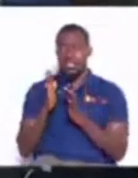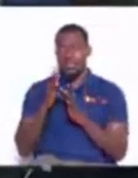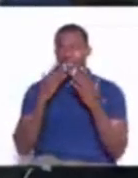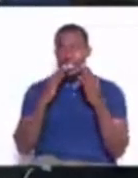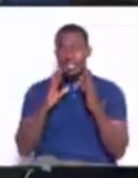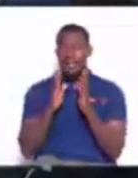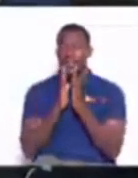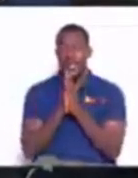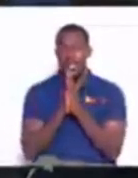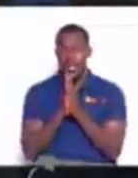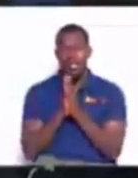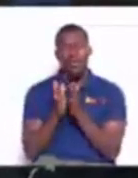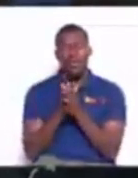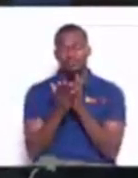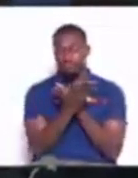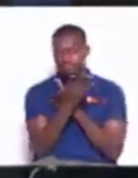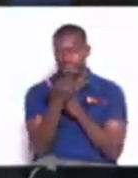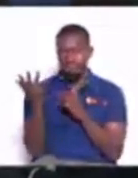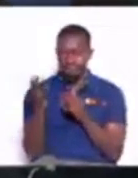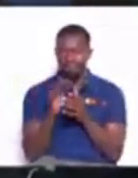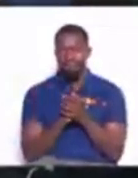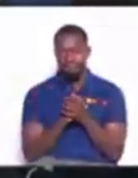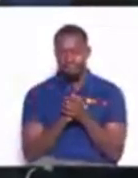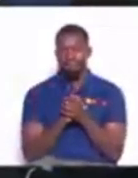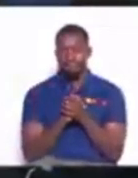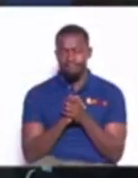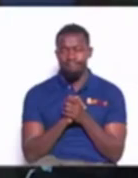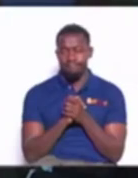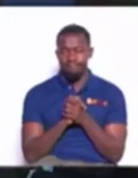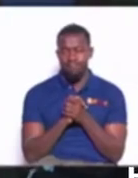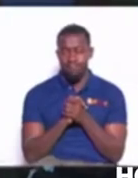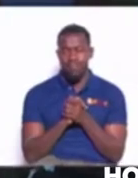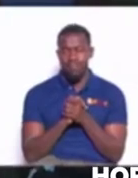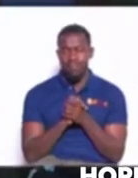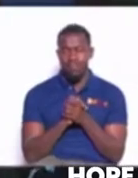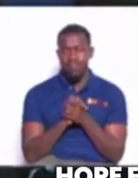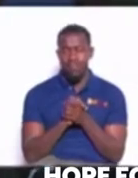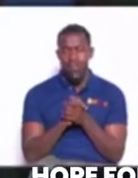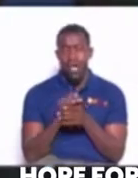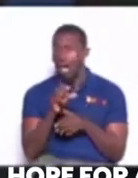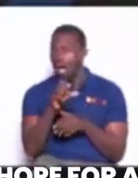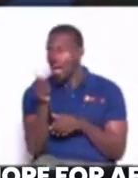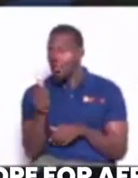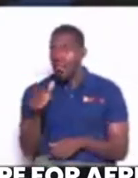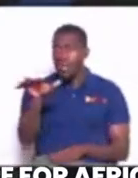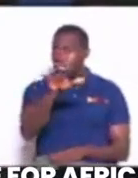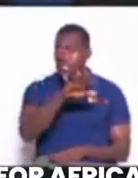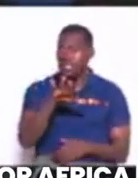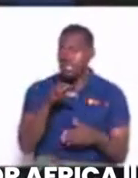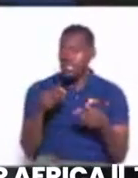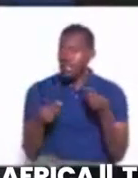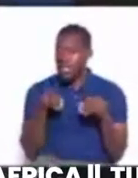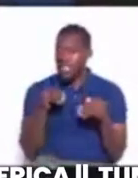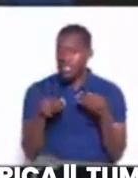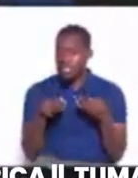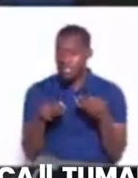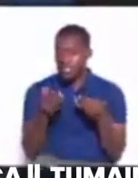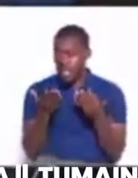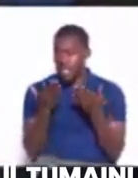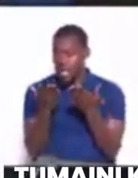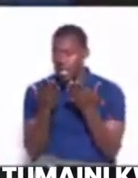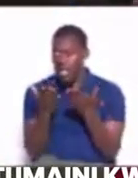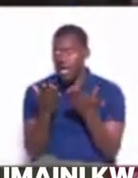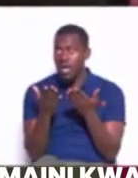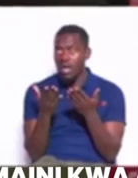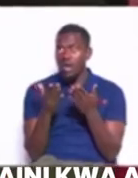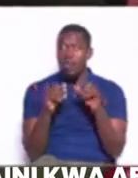nao wanapokuja, wanapojitoa, ombeni nao. In some of the sites where there are disabilities, katika vituo vile ambavyo kuna wale watu wasiojiweza,